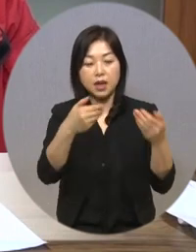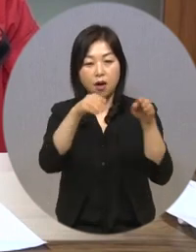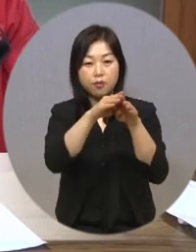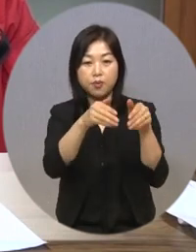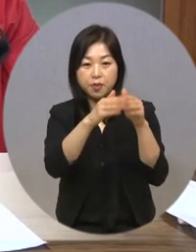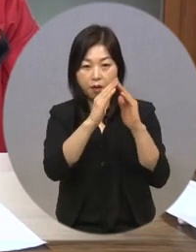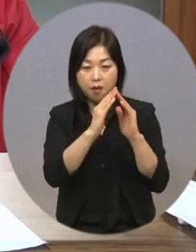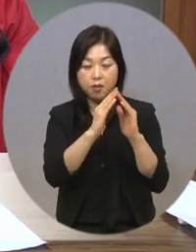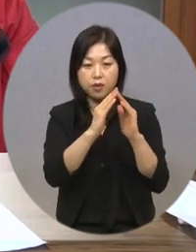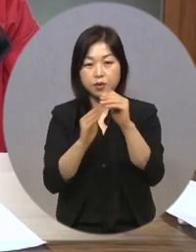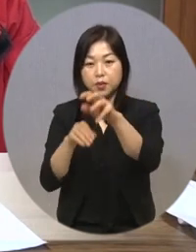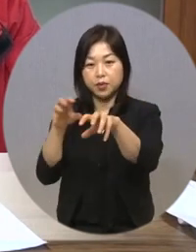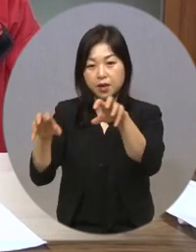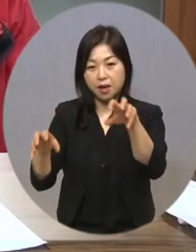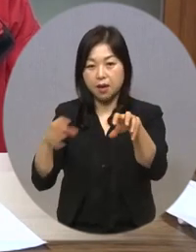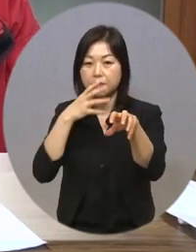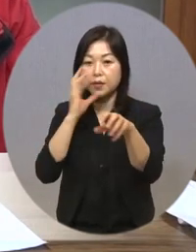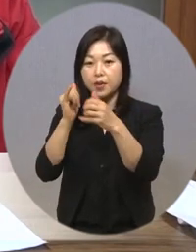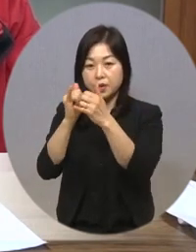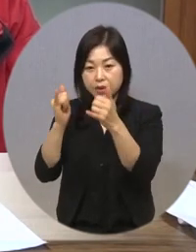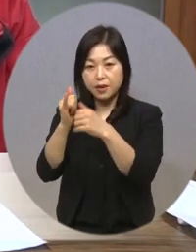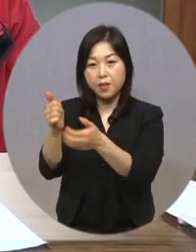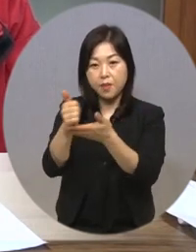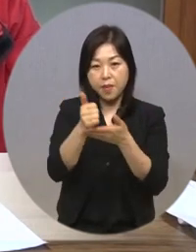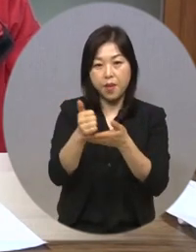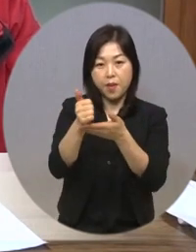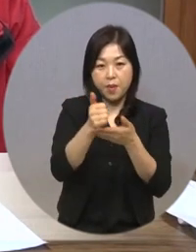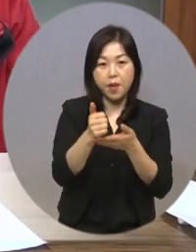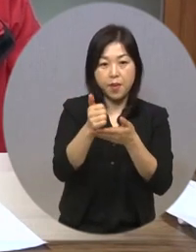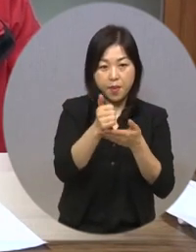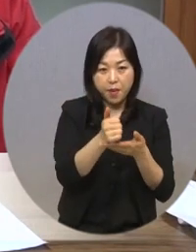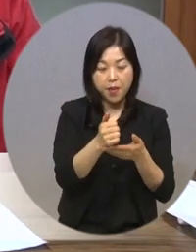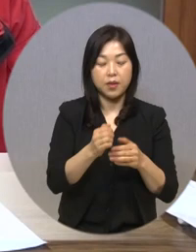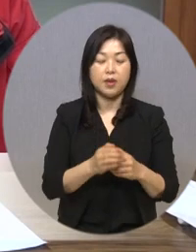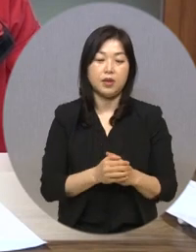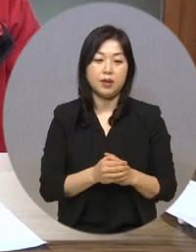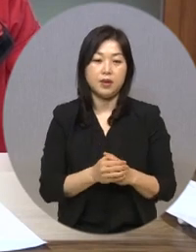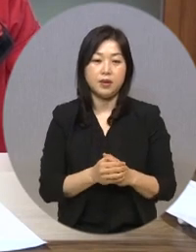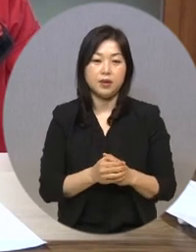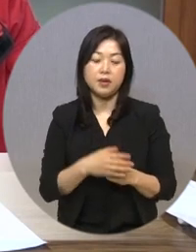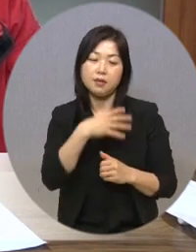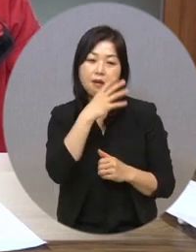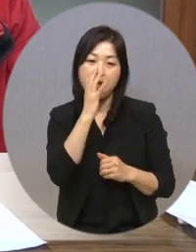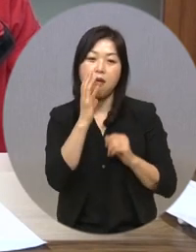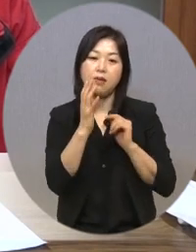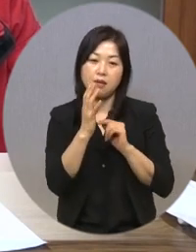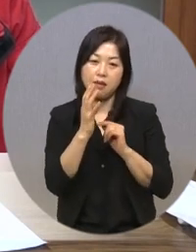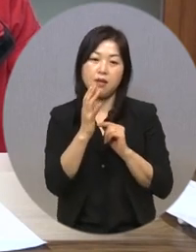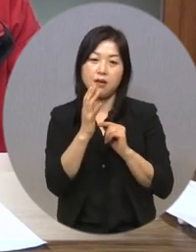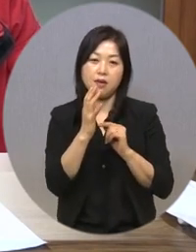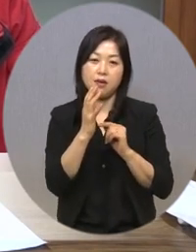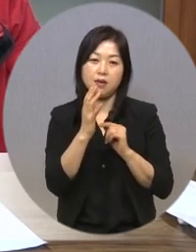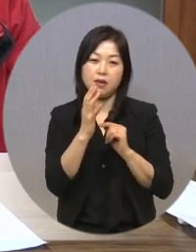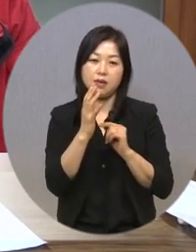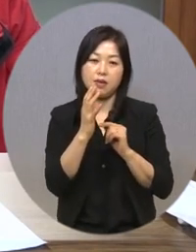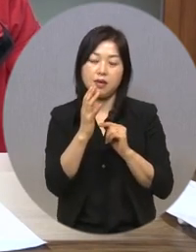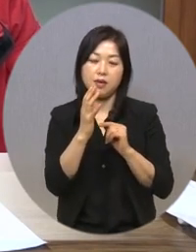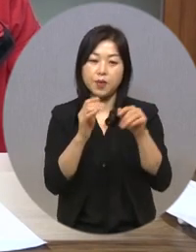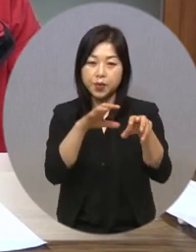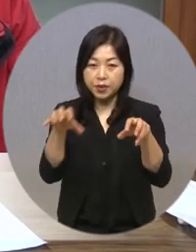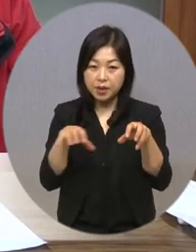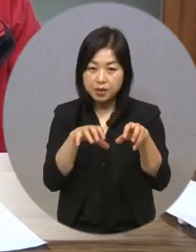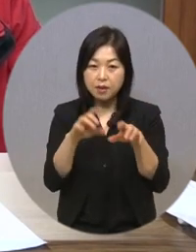실버복지타운을 만들어서 동네 어르신들을 모심으로써 이제 노후를 우리 동네 자기 마을